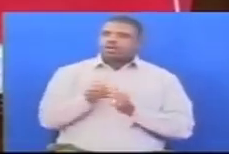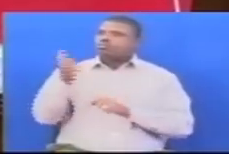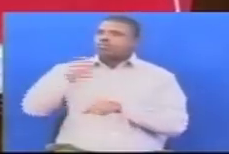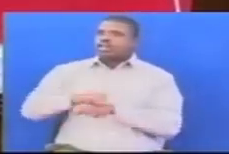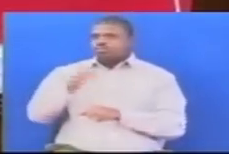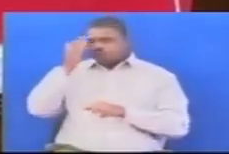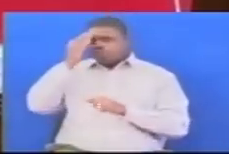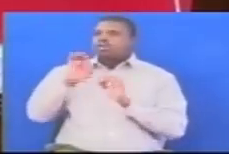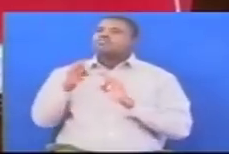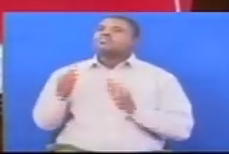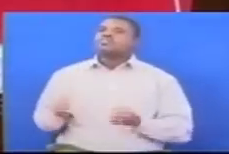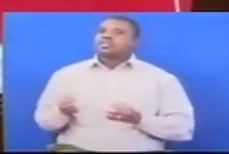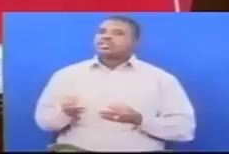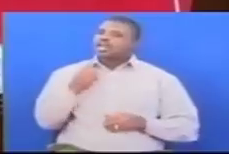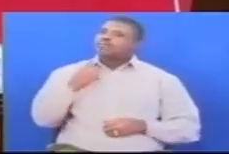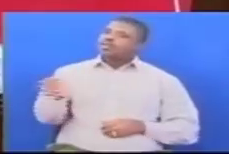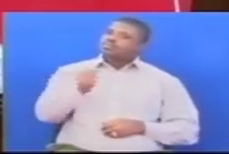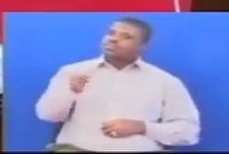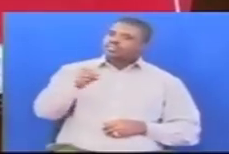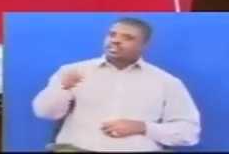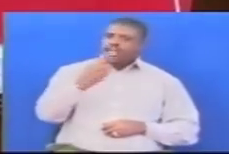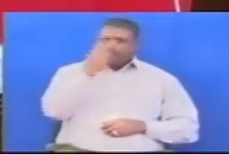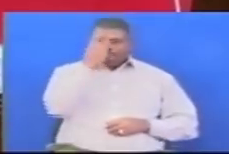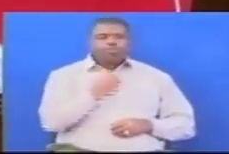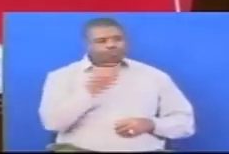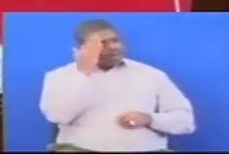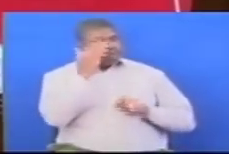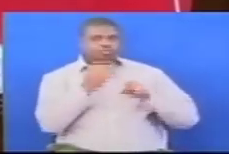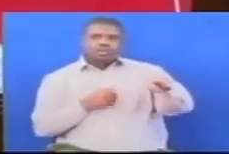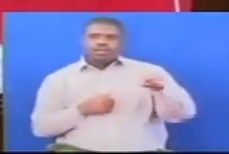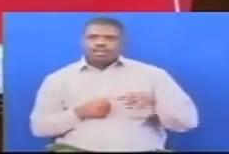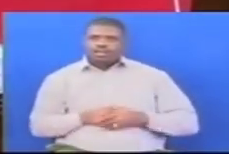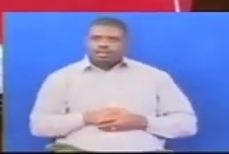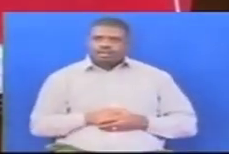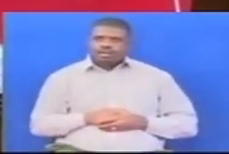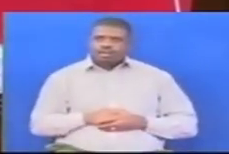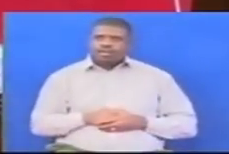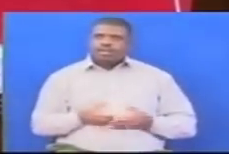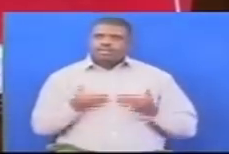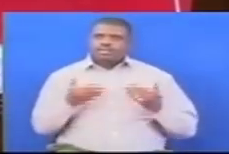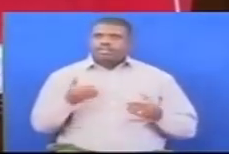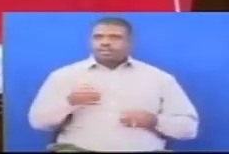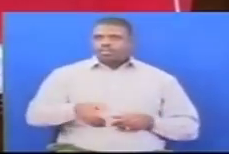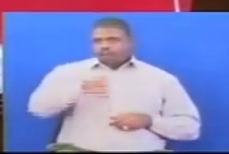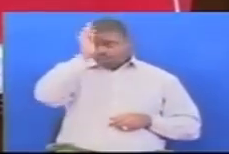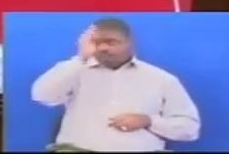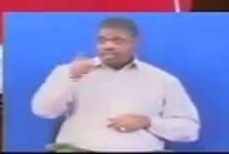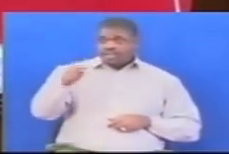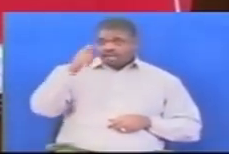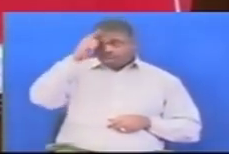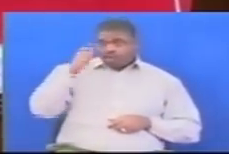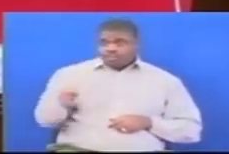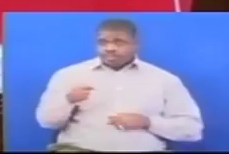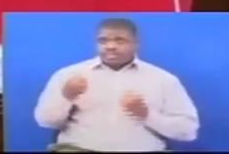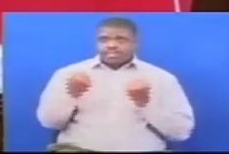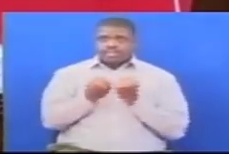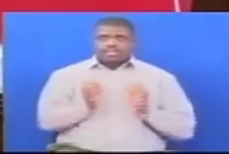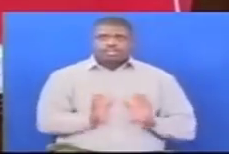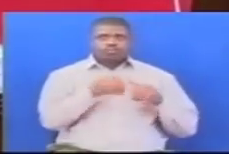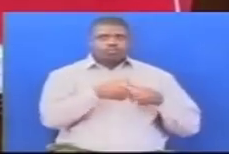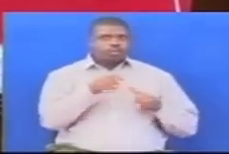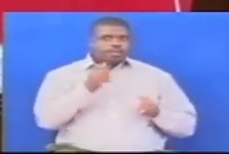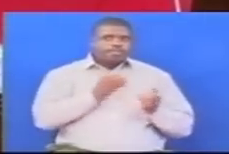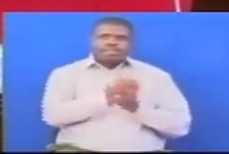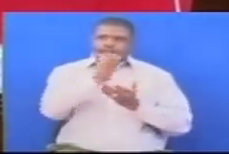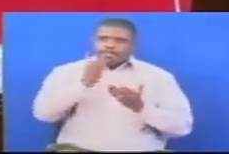Unajuaje utaalamu? Nikamwambia mzee, hata kipofu atajua. Kwa hiyo Prof. Sambarawa, mina kuamini, unda tume pita kila